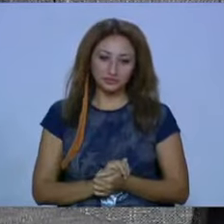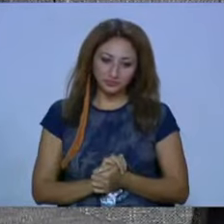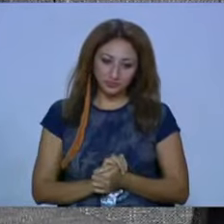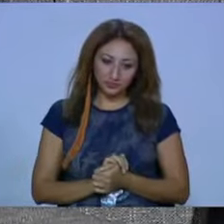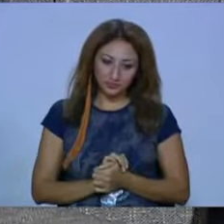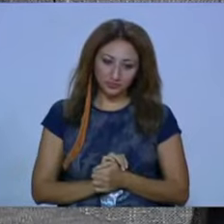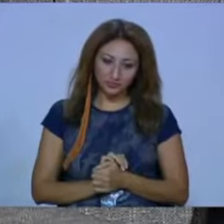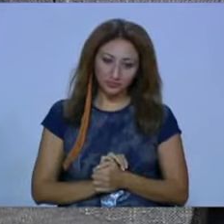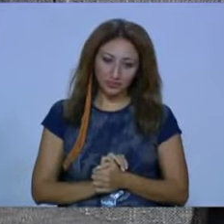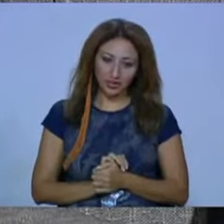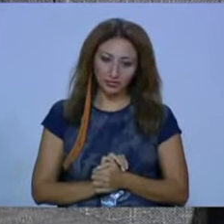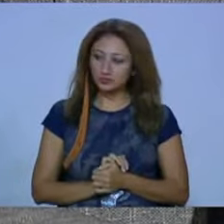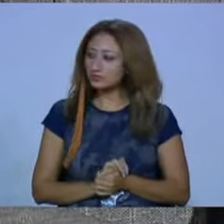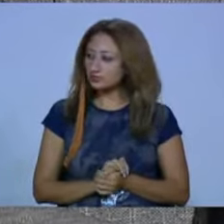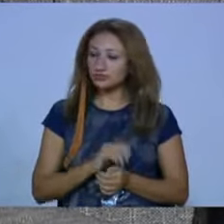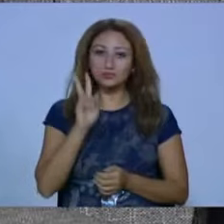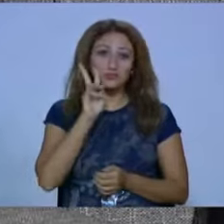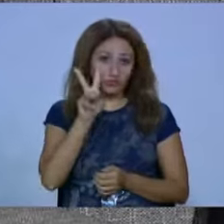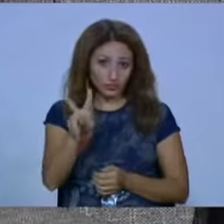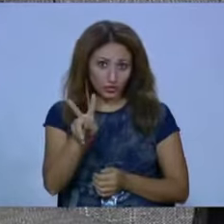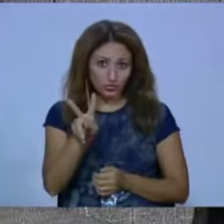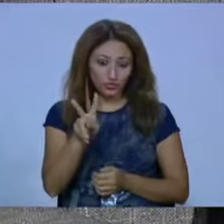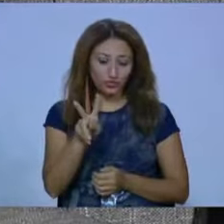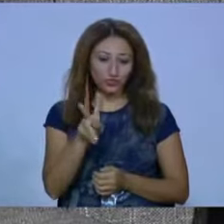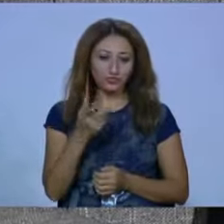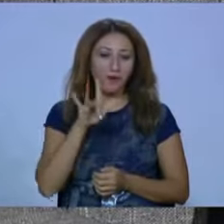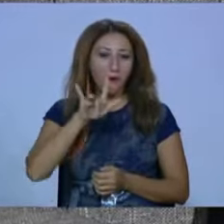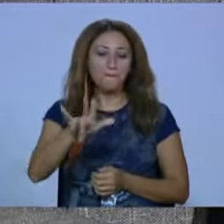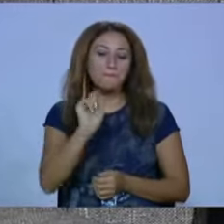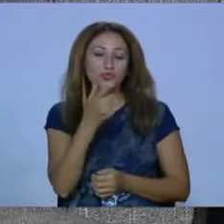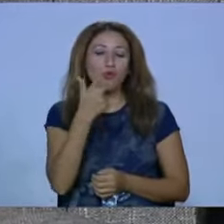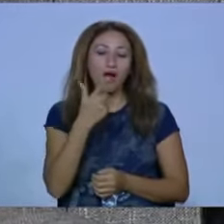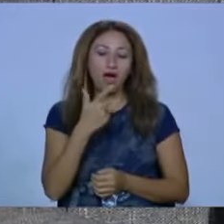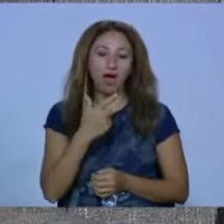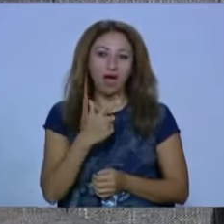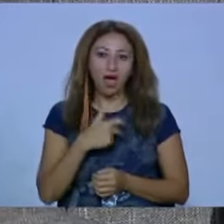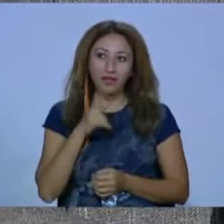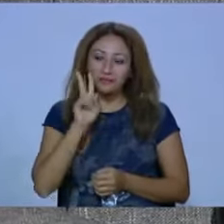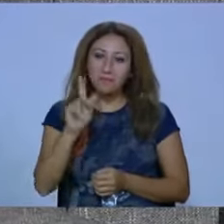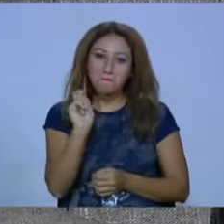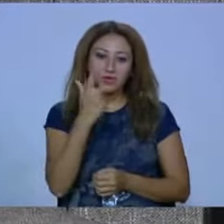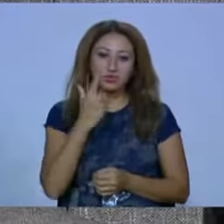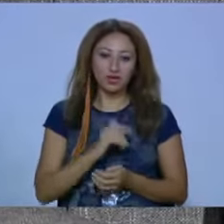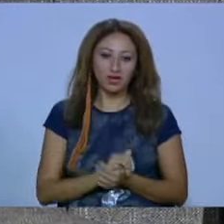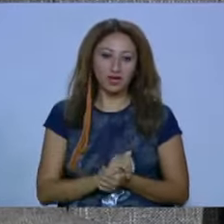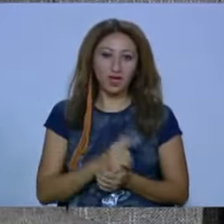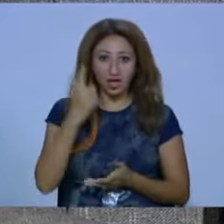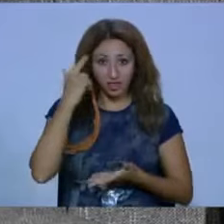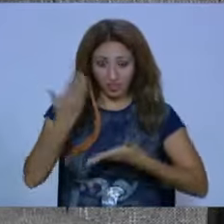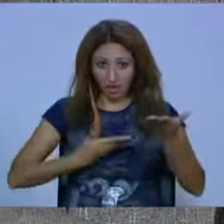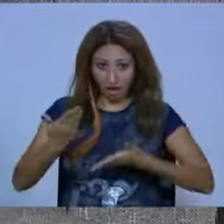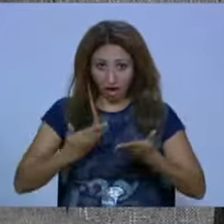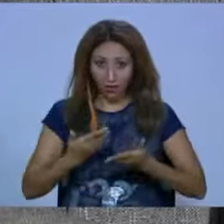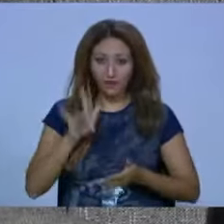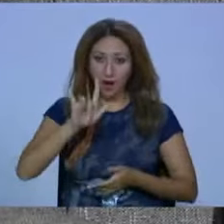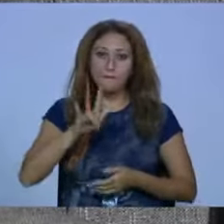ممكن لما تشوفهم تحبهم، ولما تعرفهم تحبهم أكتر،